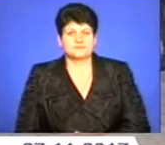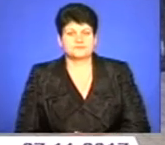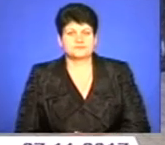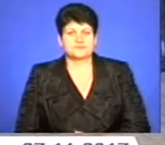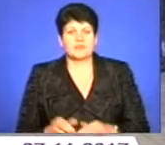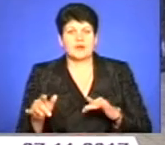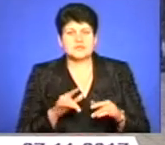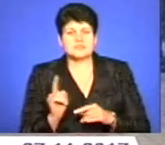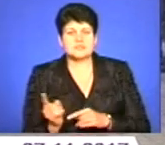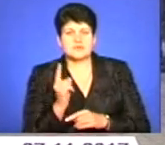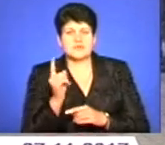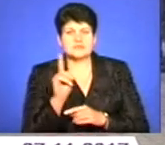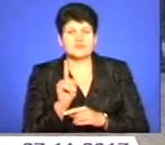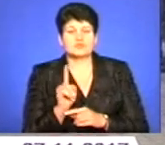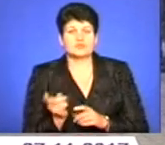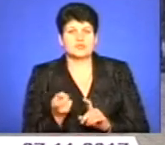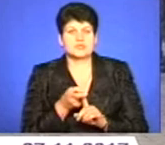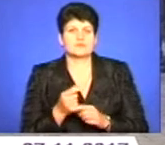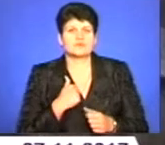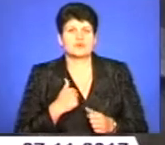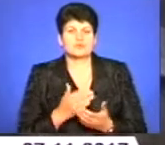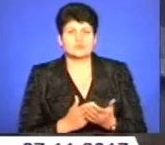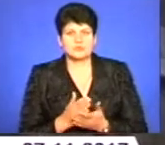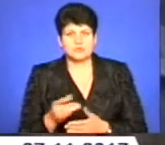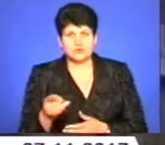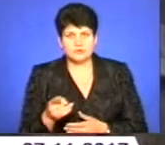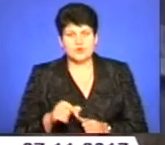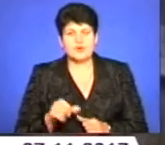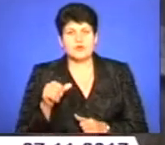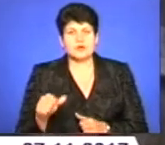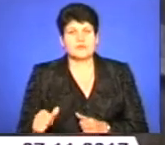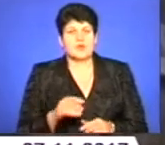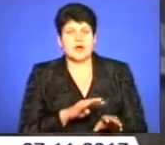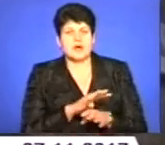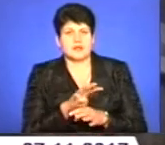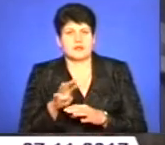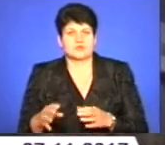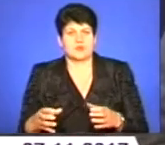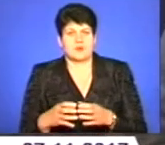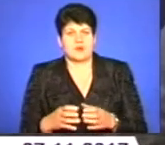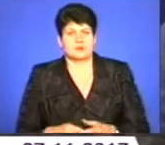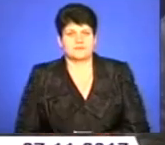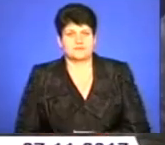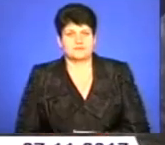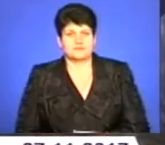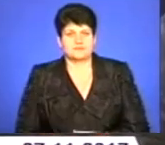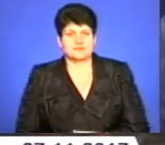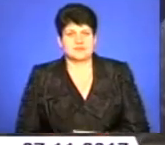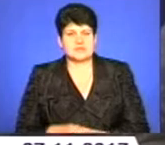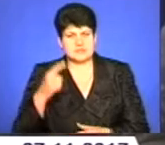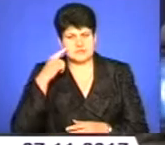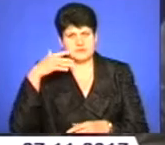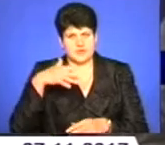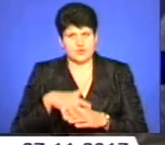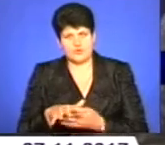акції «Запали свічку» долучилися військовослужбовці Тернопільської окремої артилерійської бригади. Свідоме винищення нації,